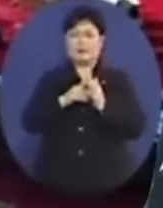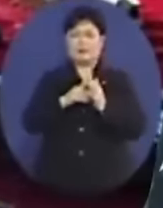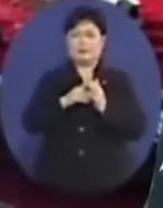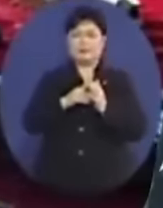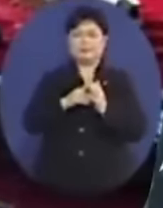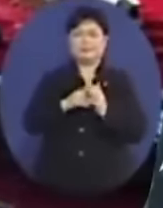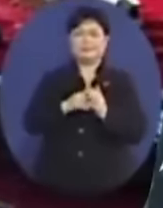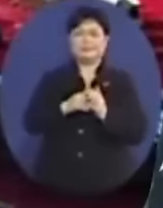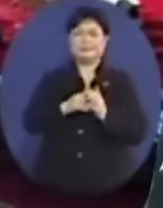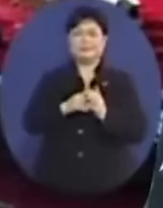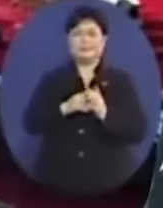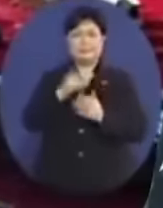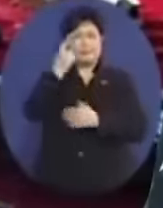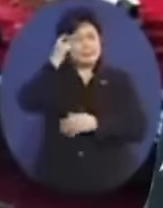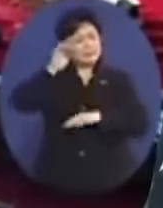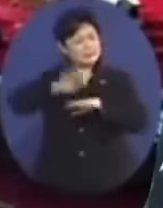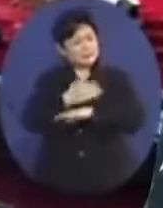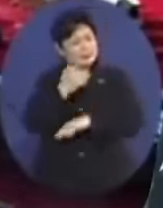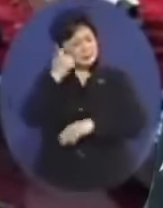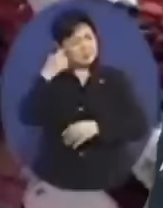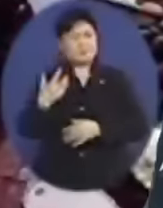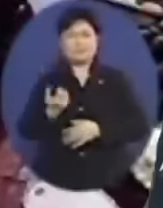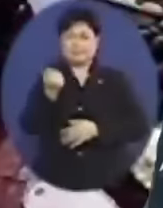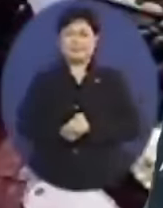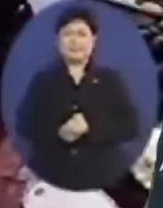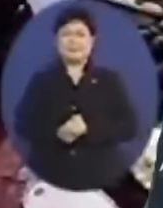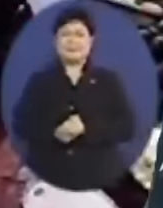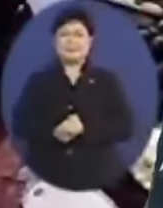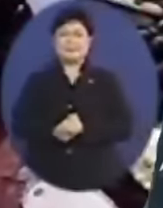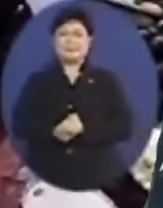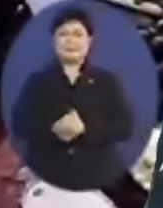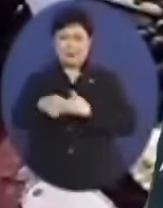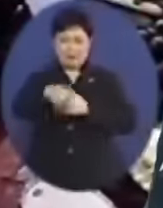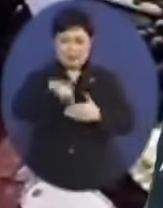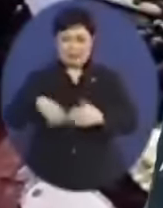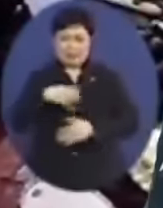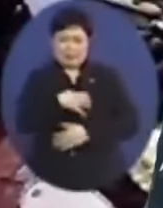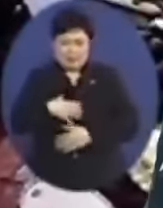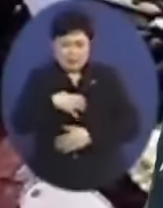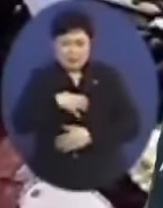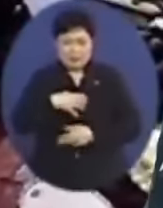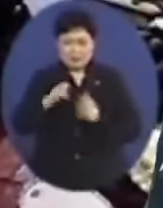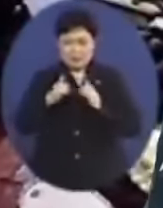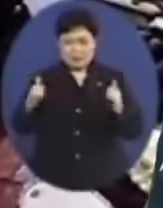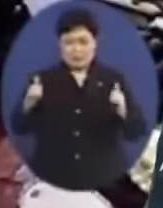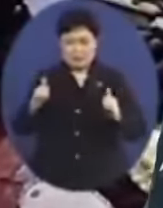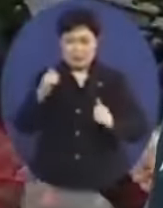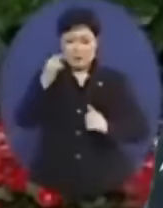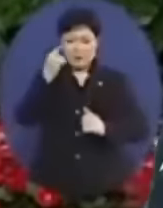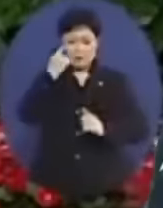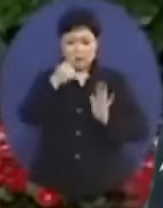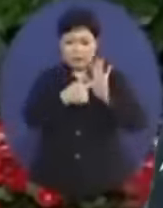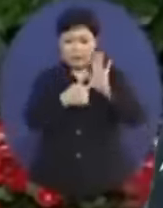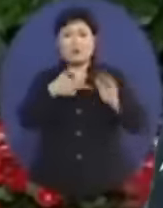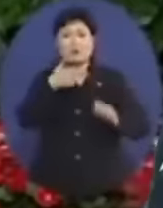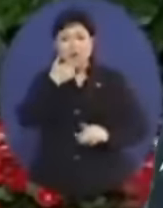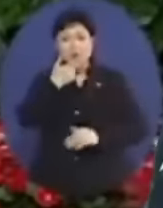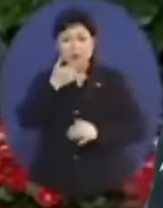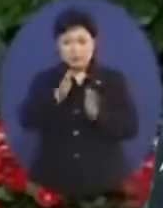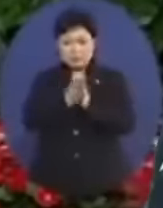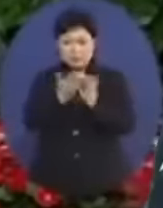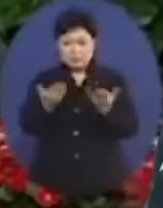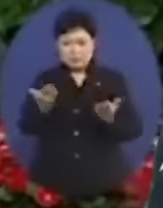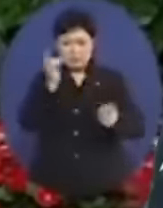그렇게 생각을 잘못하는 것입니다 마음이 괴로운 것은 사람들 눈에 보이지 않아도 실상 눈에 보이는